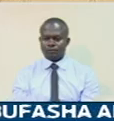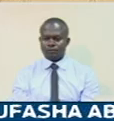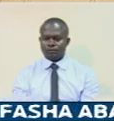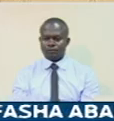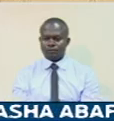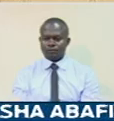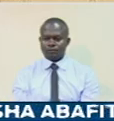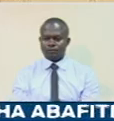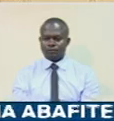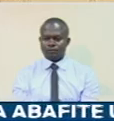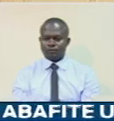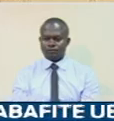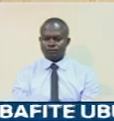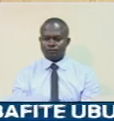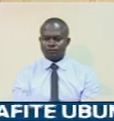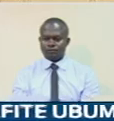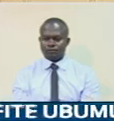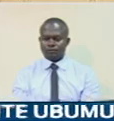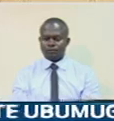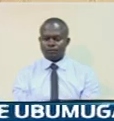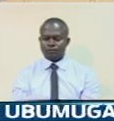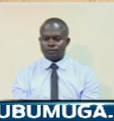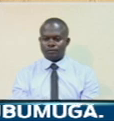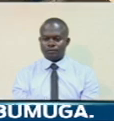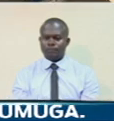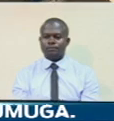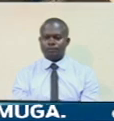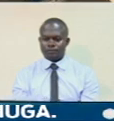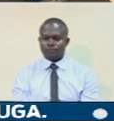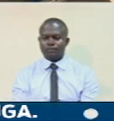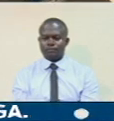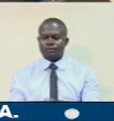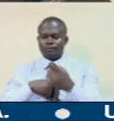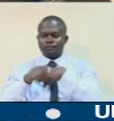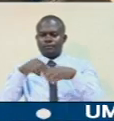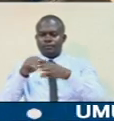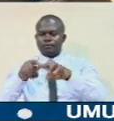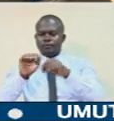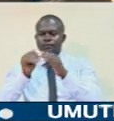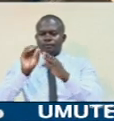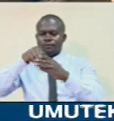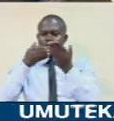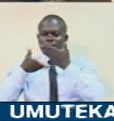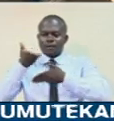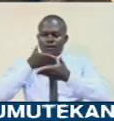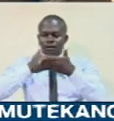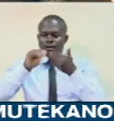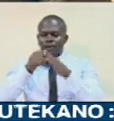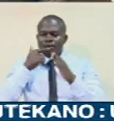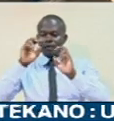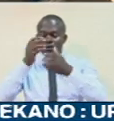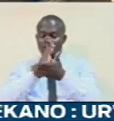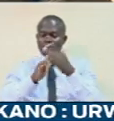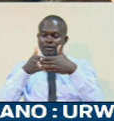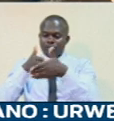bw'ingingo nabo kugira ngo bagire imbaraga zo kwidefenda wenda ngo birinde biragora. Abafite ubumuga butandukanye kandi bari muri ibi biganiro baravuga ko hari igihe